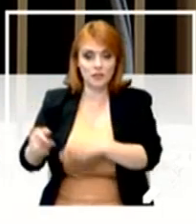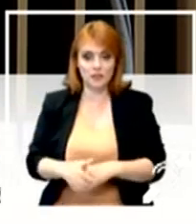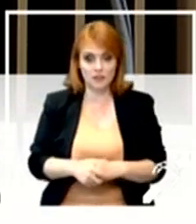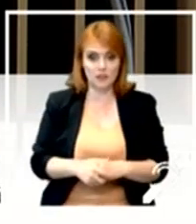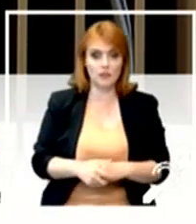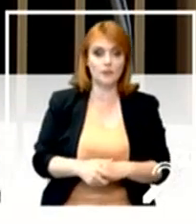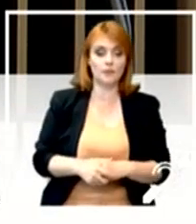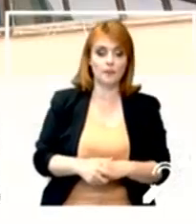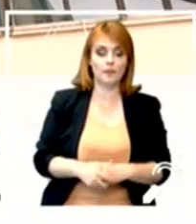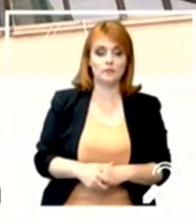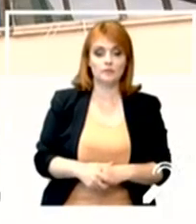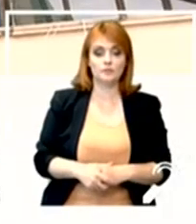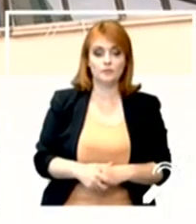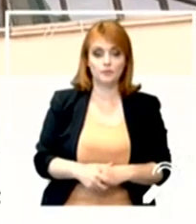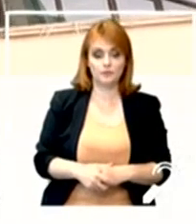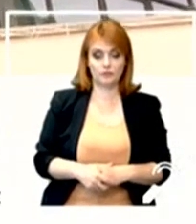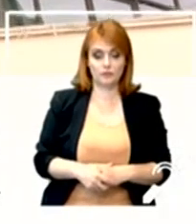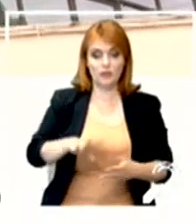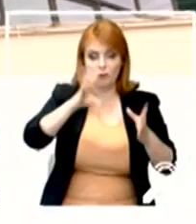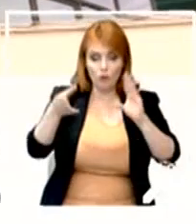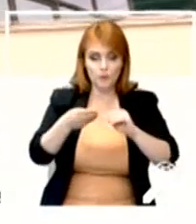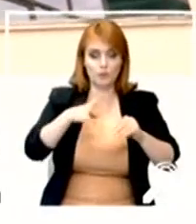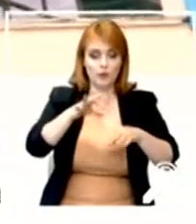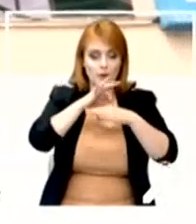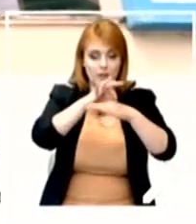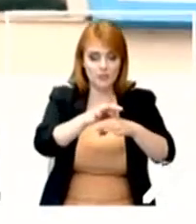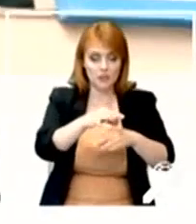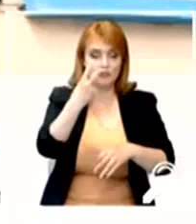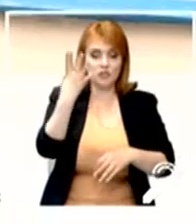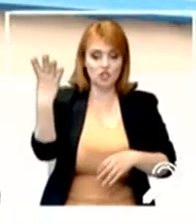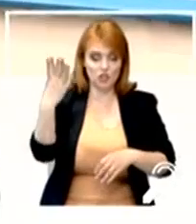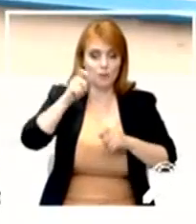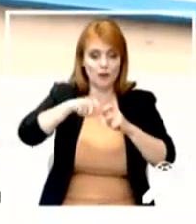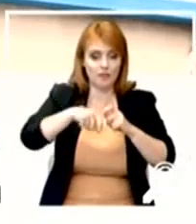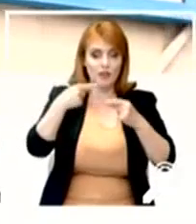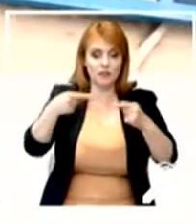Național Anticorupție au făcut 24 de percheziții, inclusiv la centrul de plasament